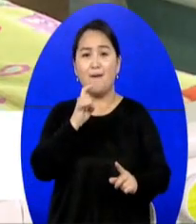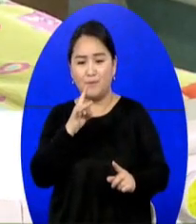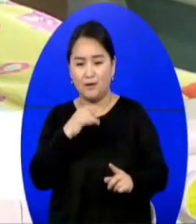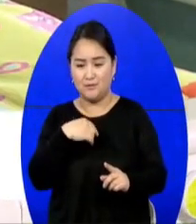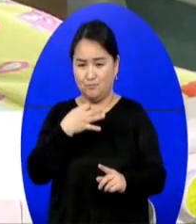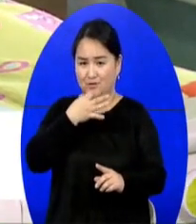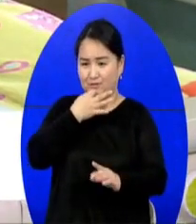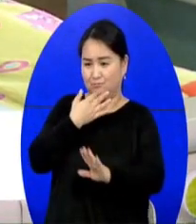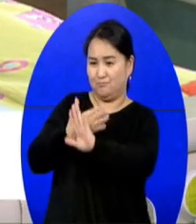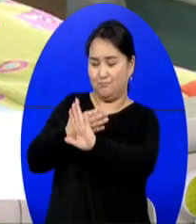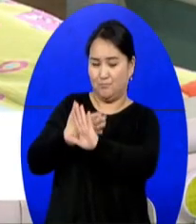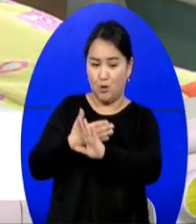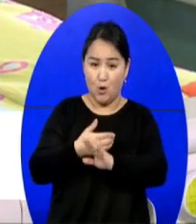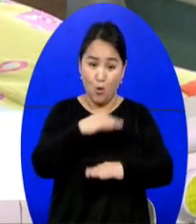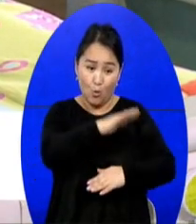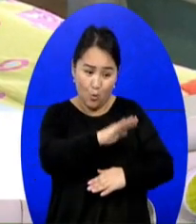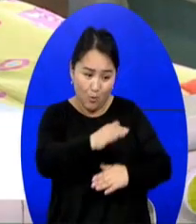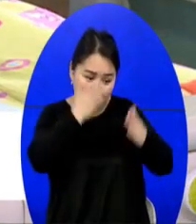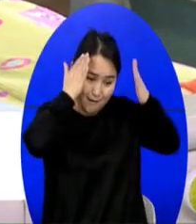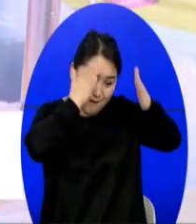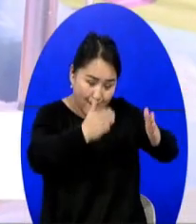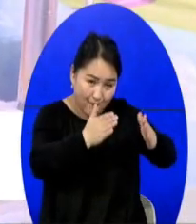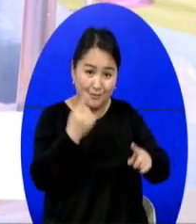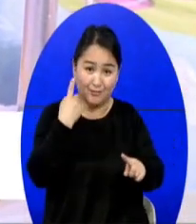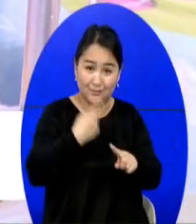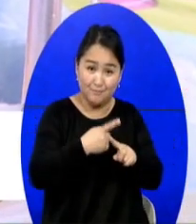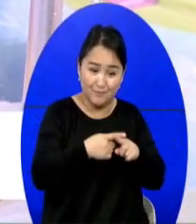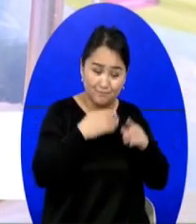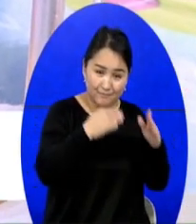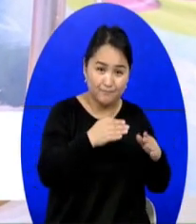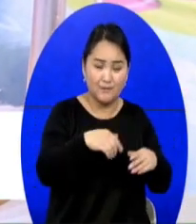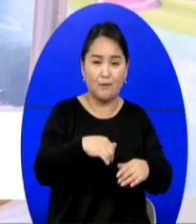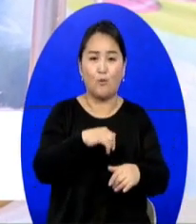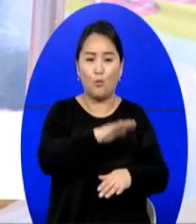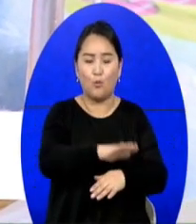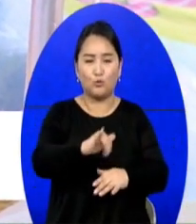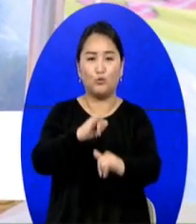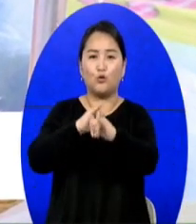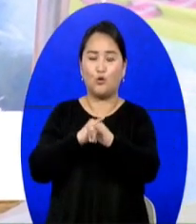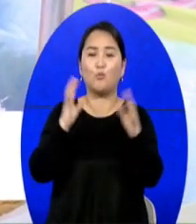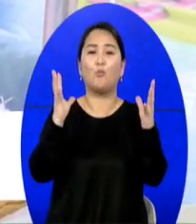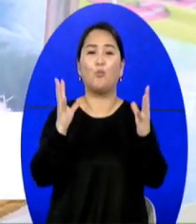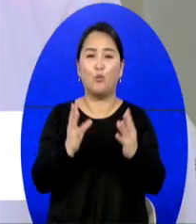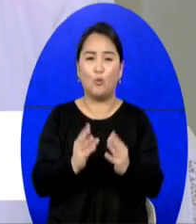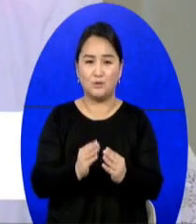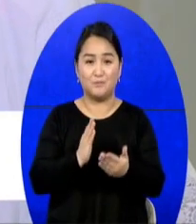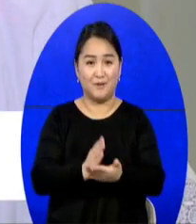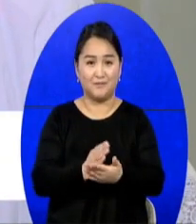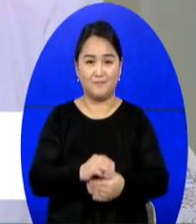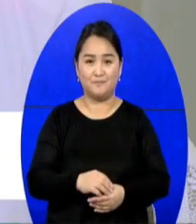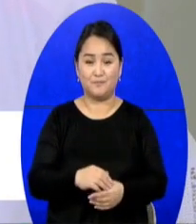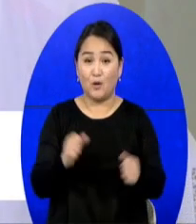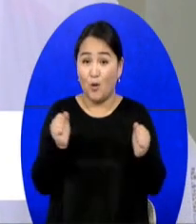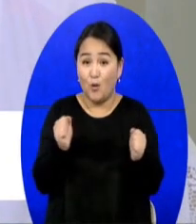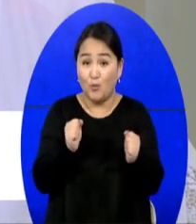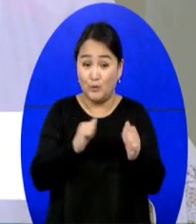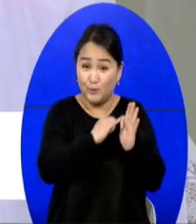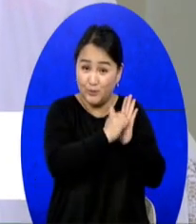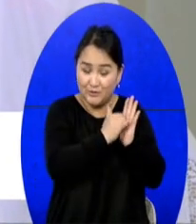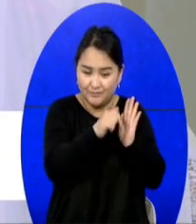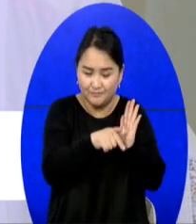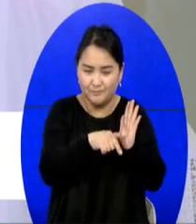хариуцлагаа өндөржүүлж хүүхэдтэй тавих анхаарлаа нэмэгдүүлснээр гэмтлийн тоо буурсан гэдгийг эмчнэр хэлж байна. Өвлийн үйлдвэрлэл бол бид нар бас ачаалттай